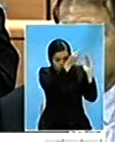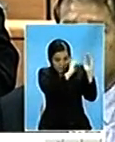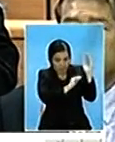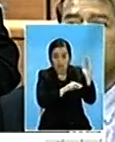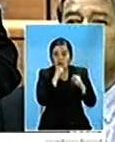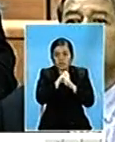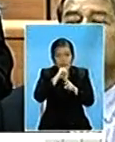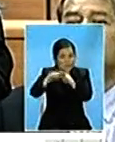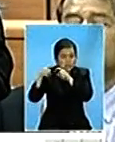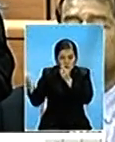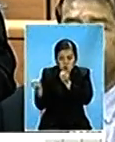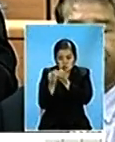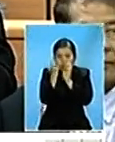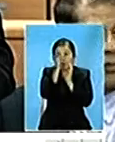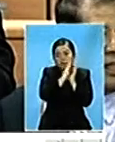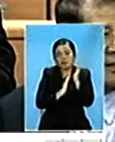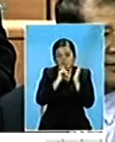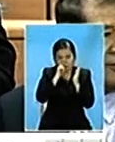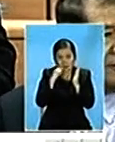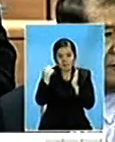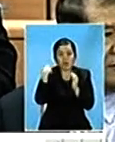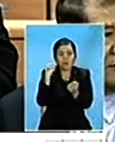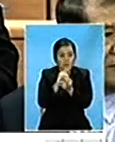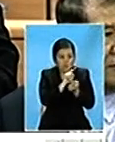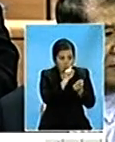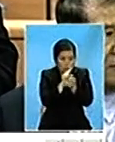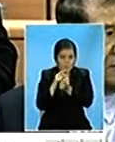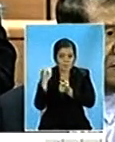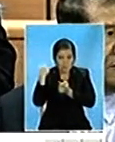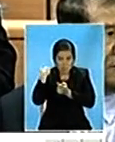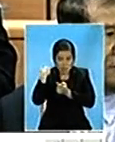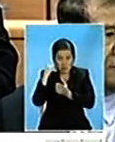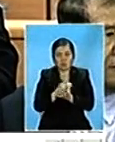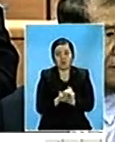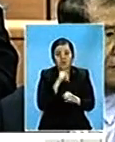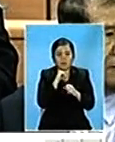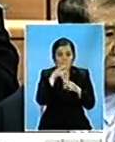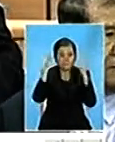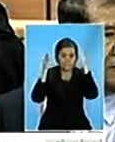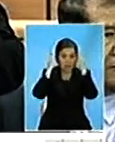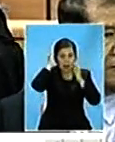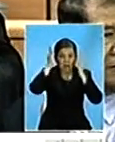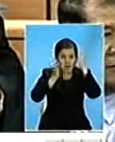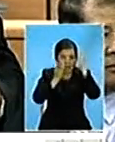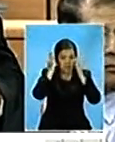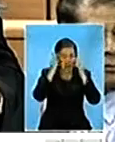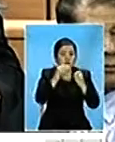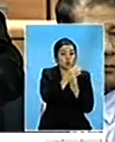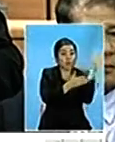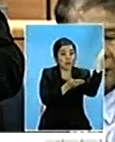ไทยของเราทั้งสิ้นเราพบว่ามีการมีนโยบายในประเทศมาเลเซียตัดไ